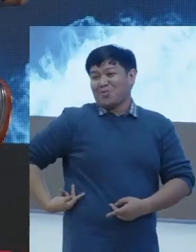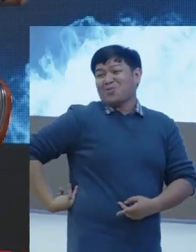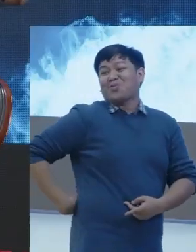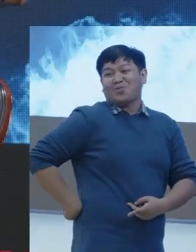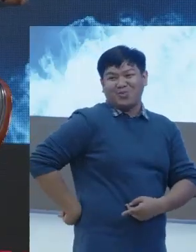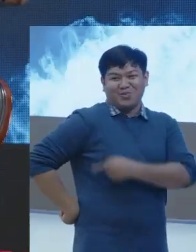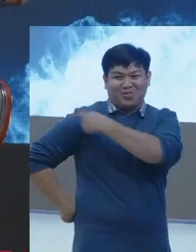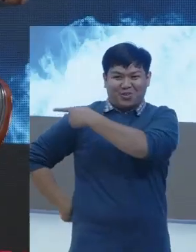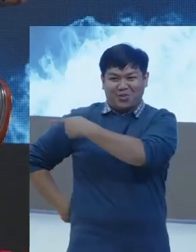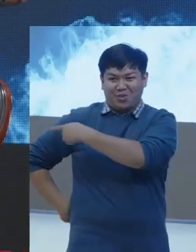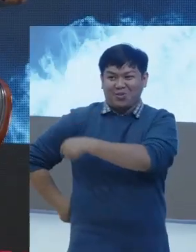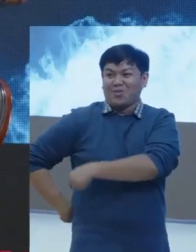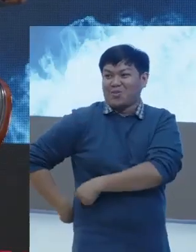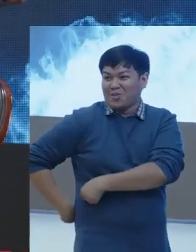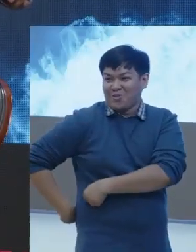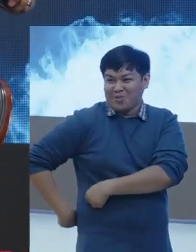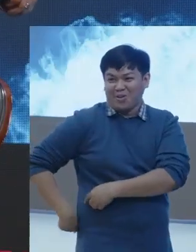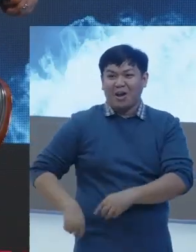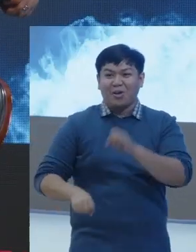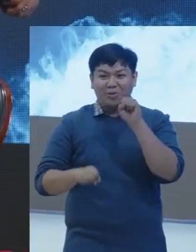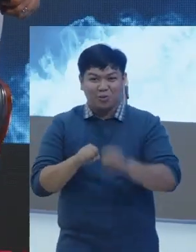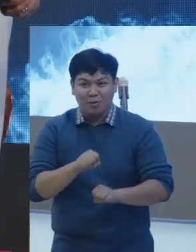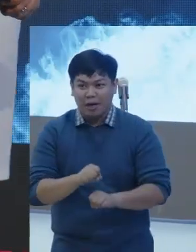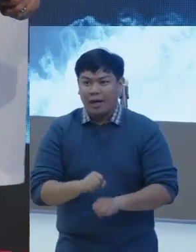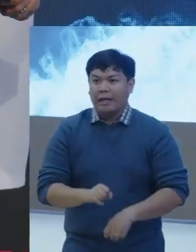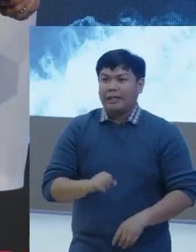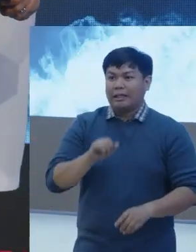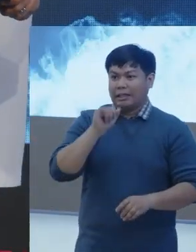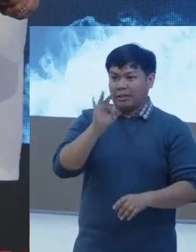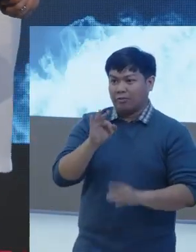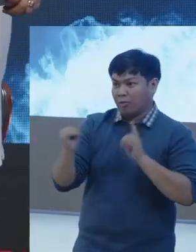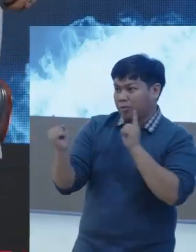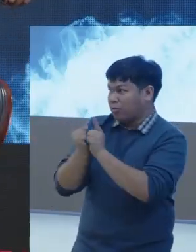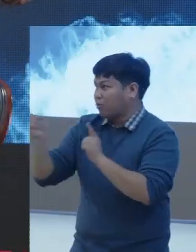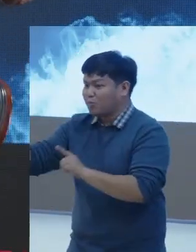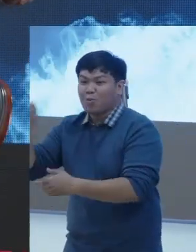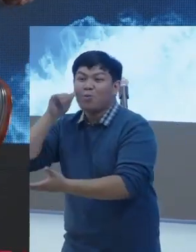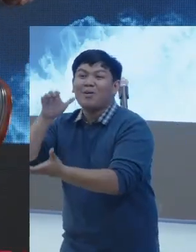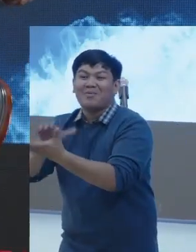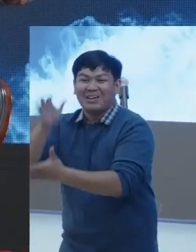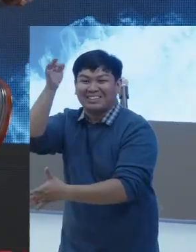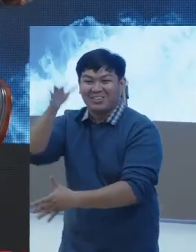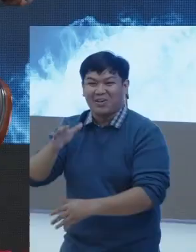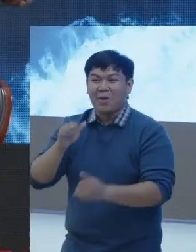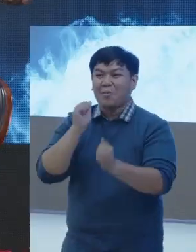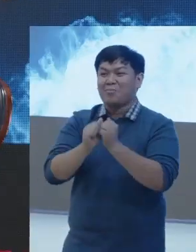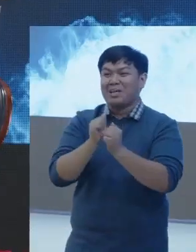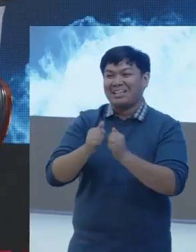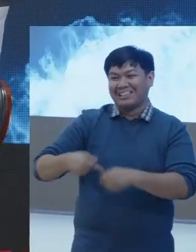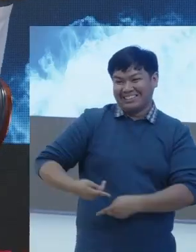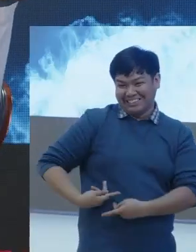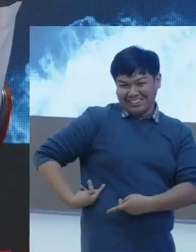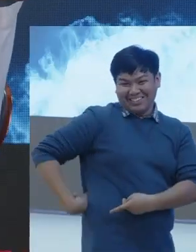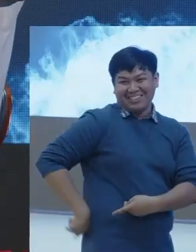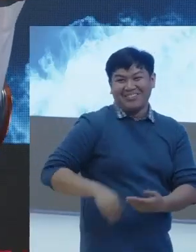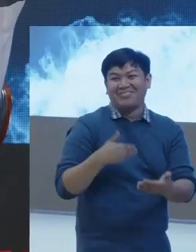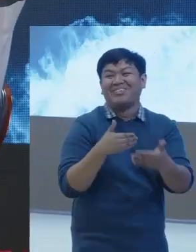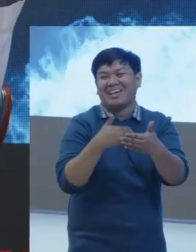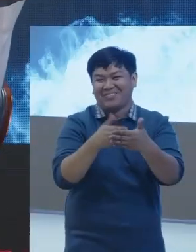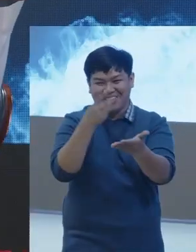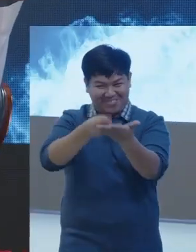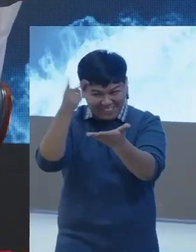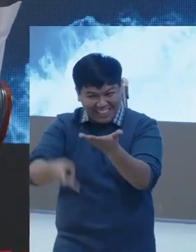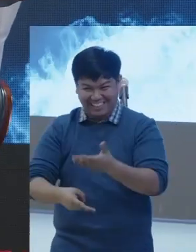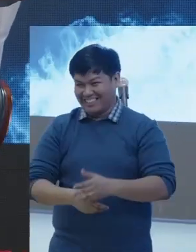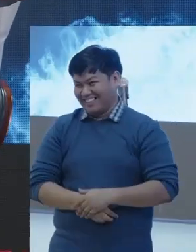siya. Ang ibig po sabihin, bumibigay na yung kidney nyo. No? Baka katulad ko, ganyan na lang po ang natitira